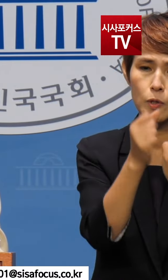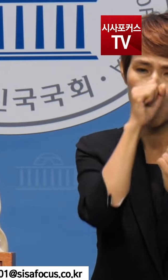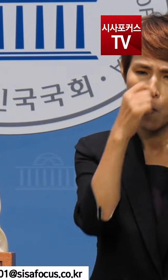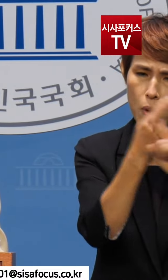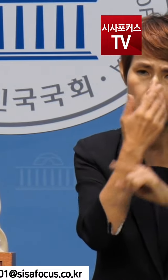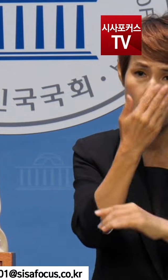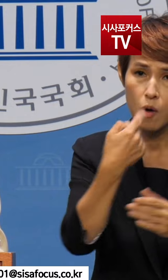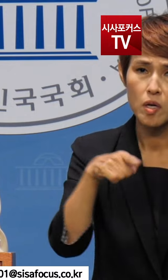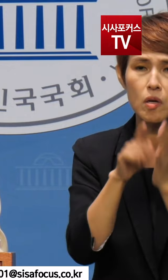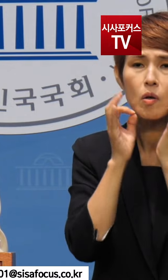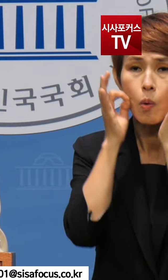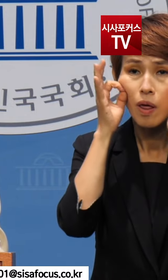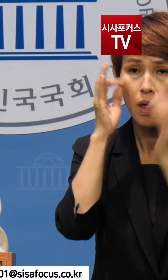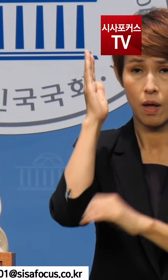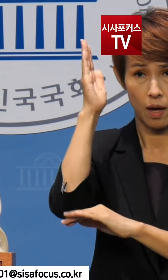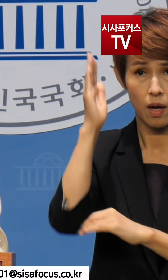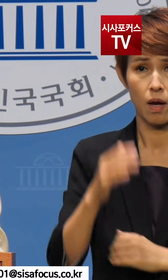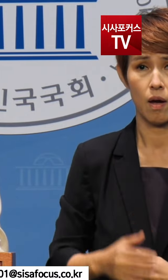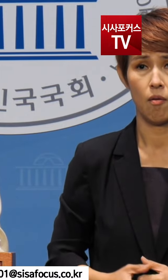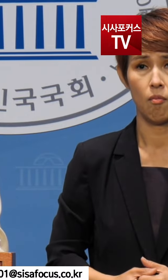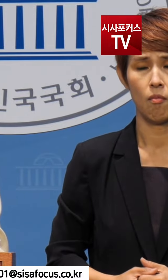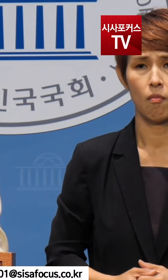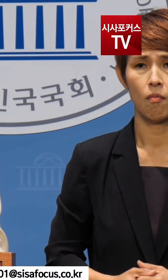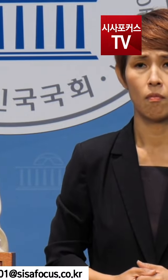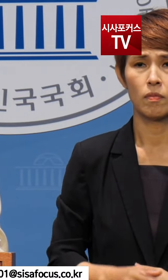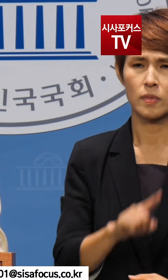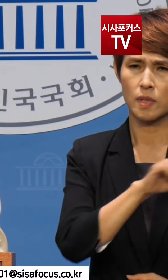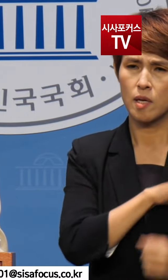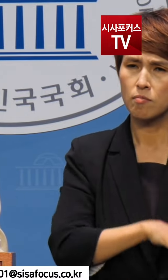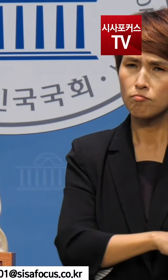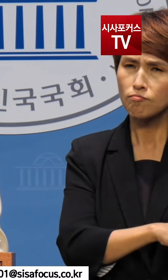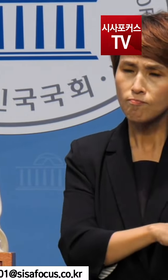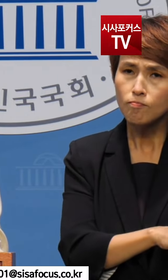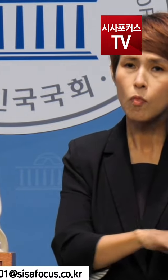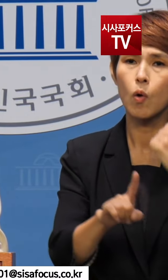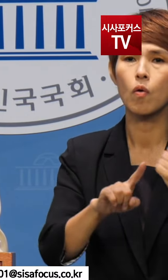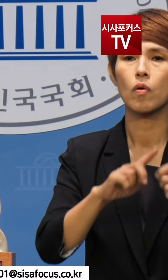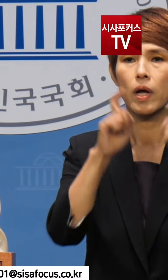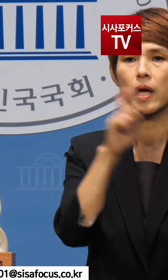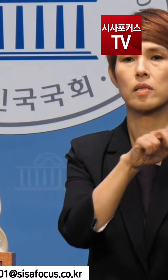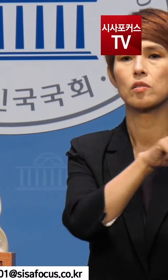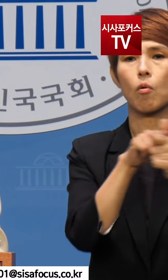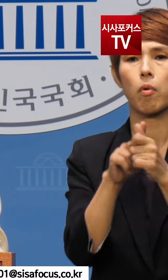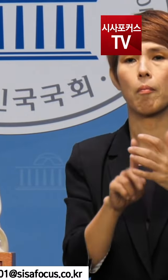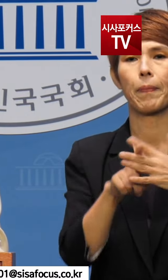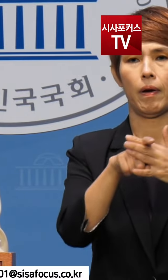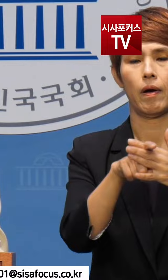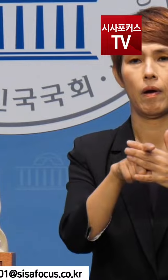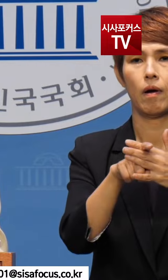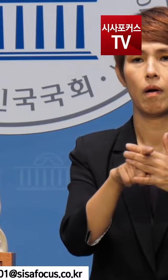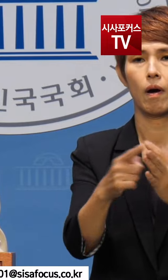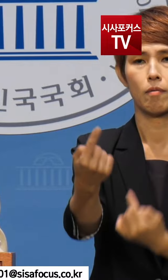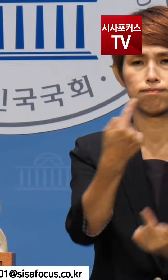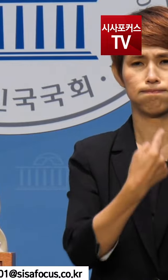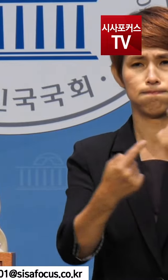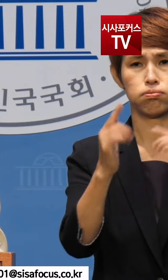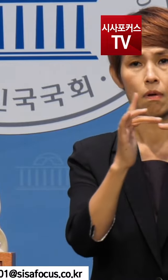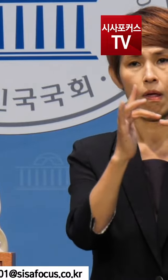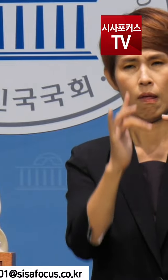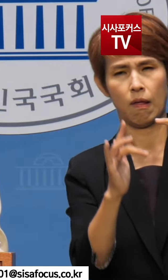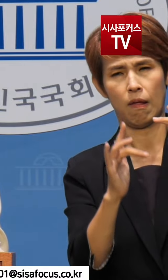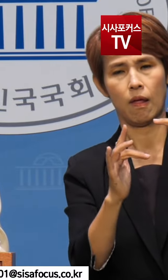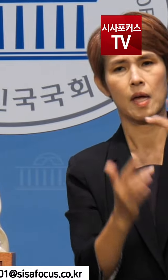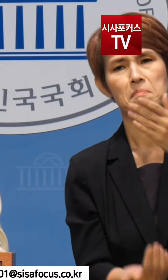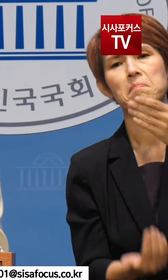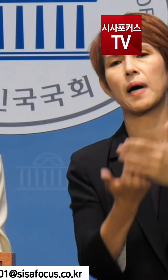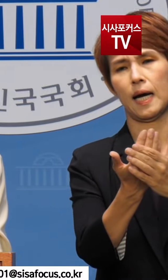노력해 가도록 하겠다고 했는데요. 하지만 가장 기본적인 개인정보 유출과 수강신청 사이트 마비 사건이